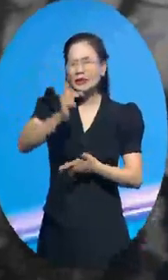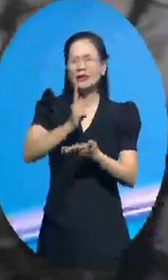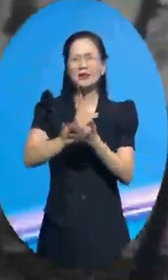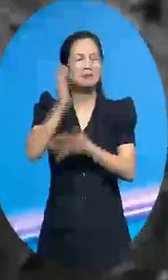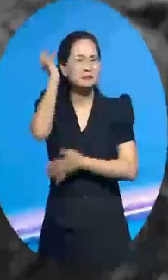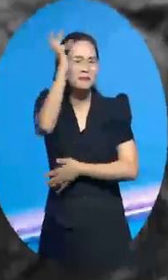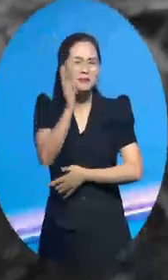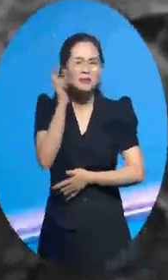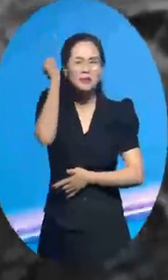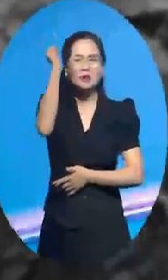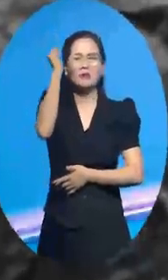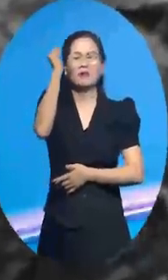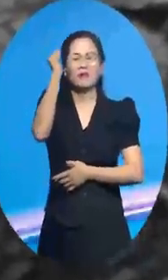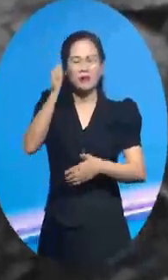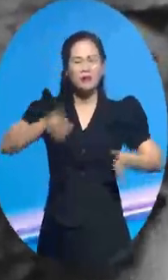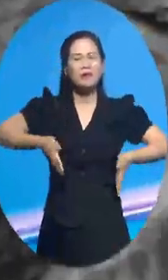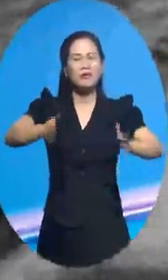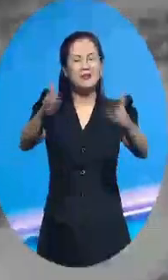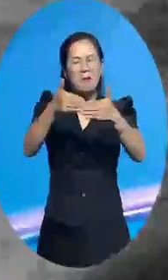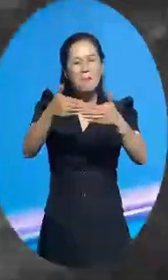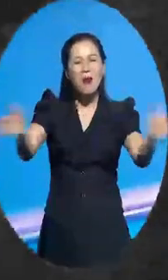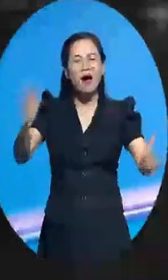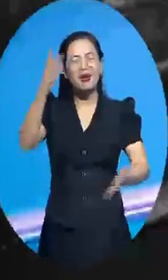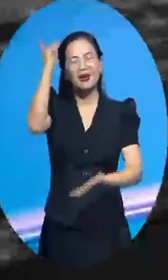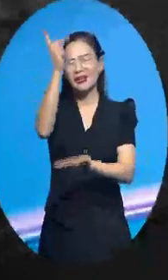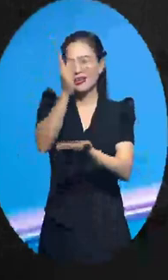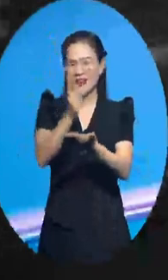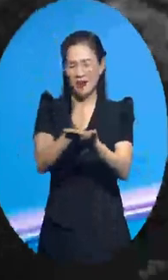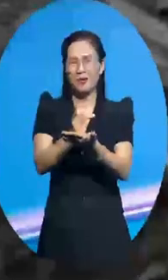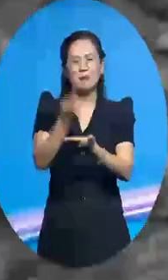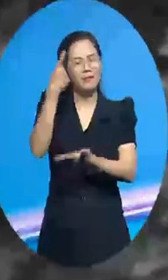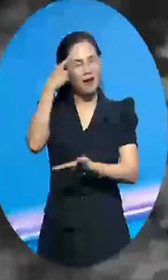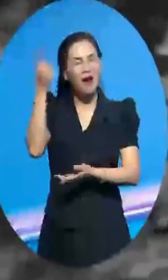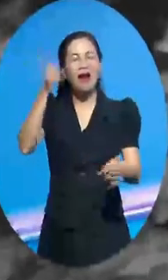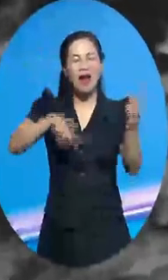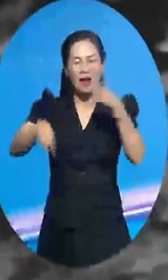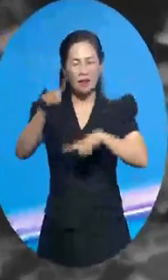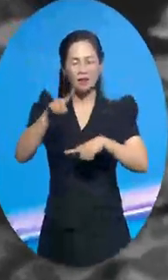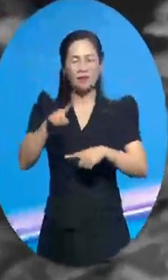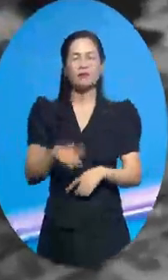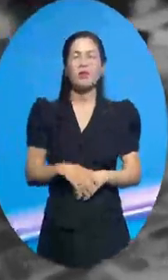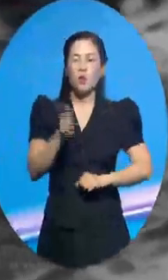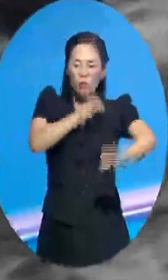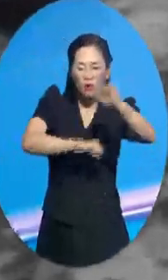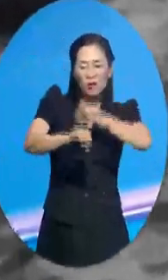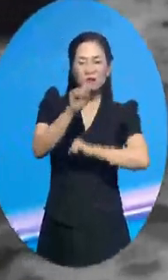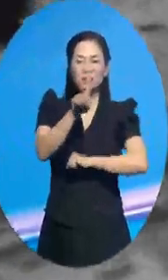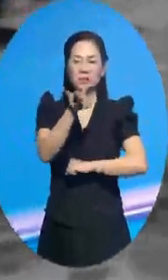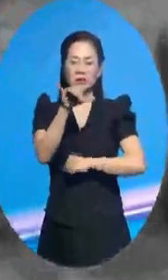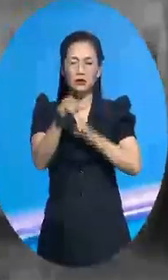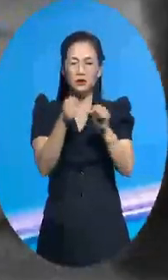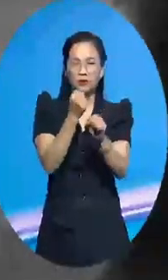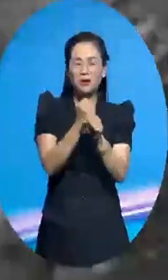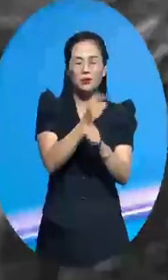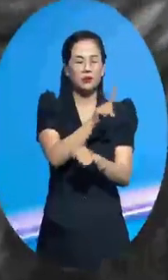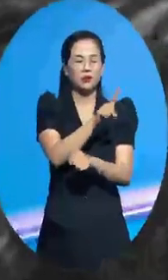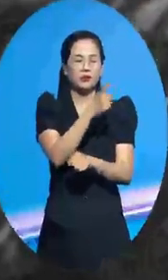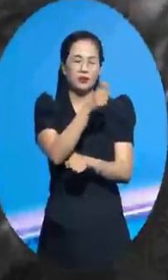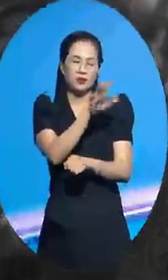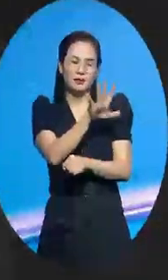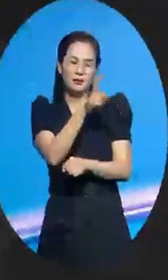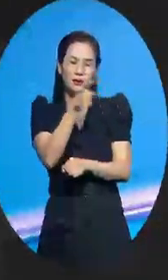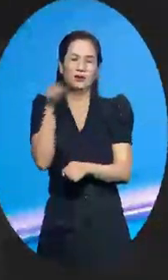đồng thời là ngày truyền thống của Bộ đội Trường Sơn Anh Hùng. Trong 16 năm hoạt động, từ năm 1959 đến